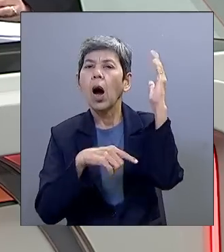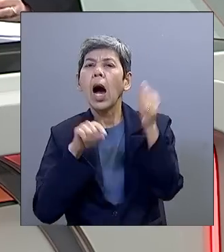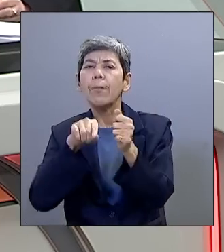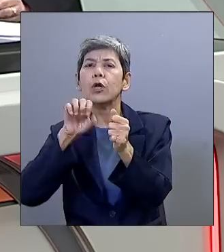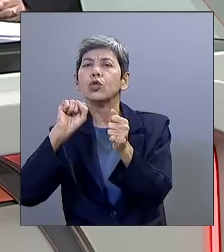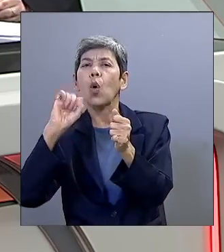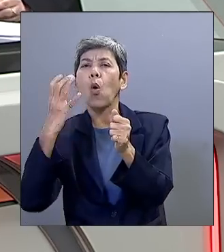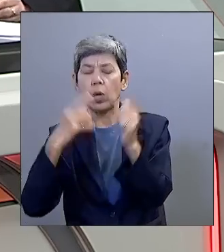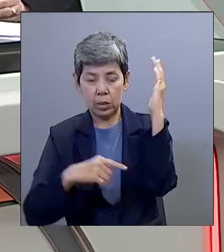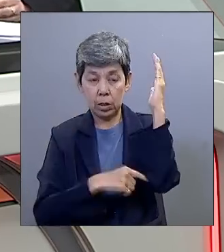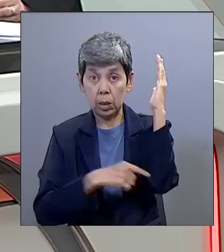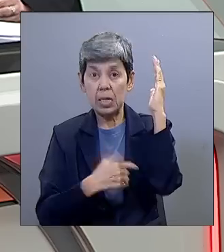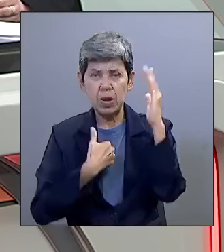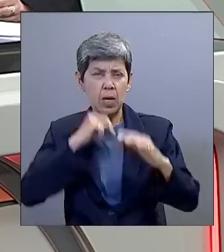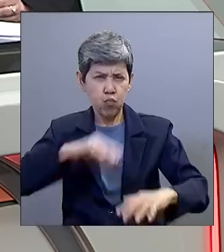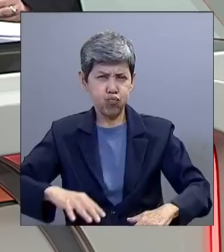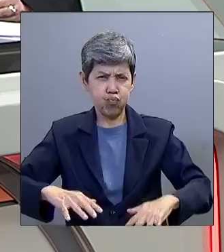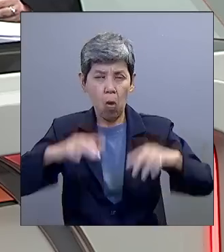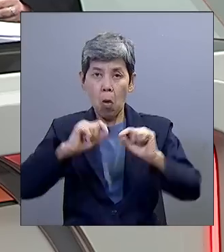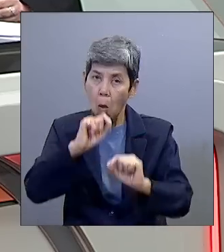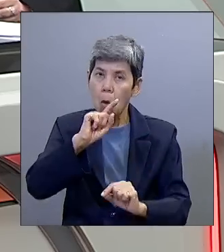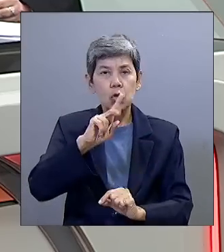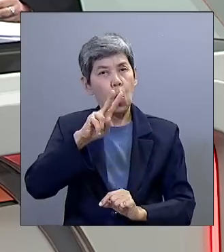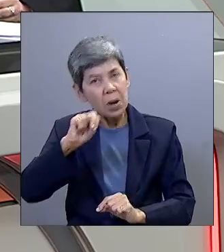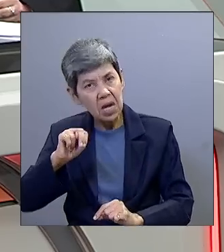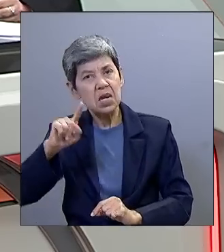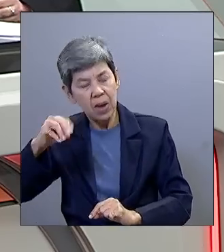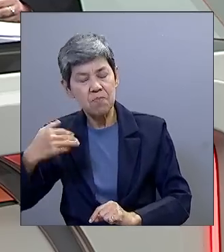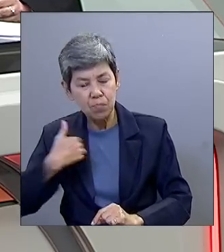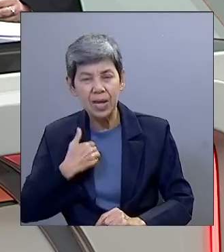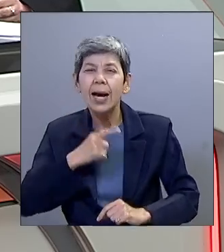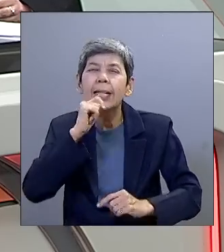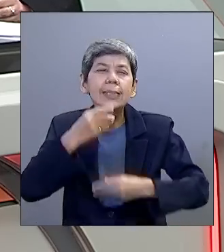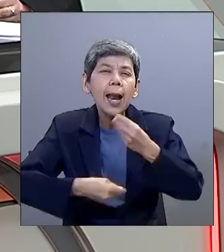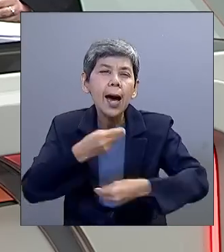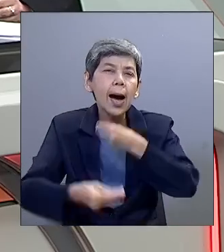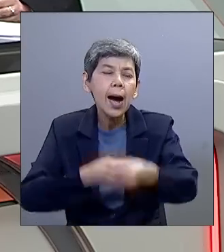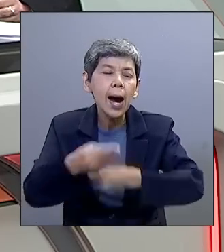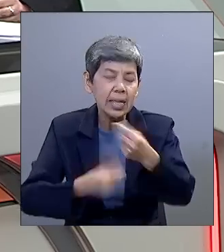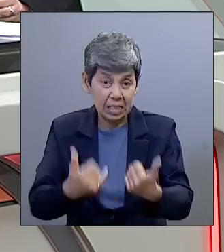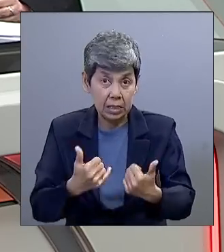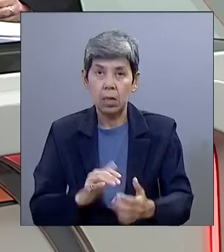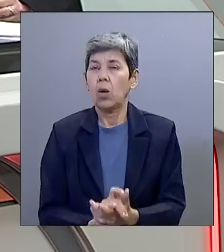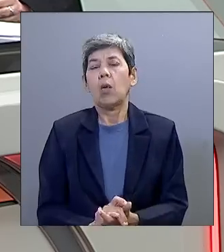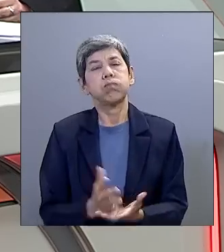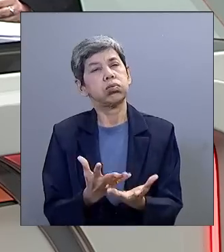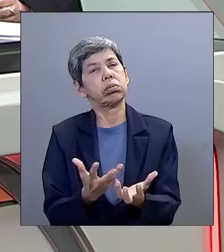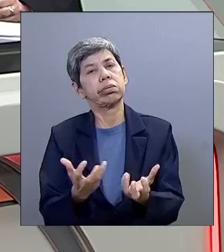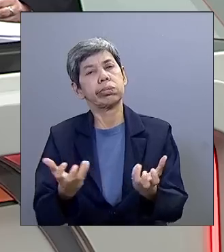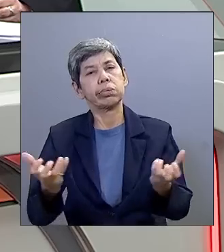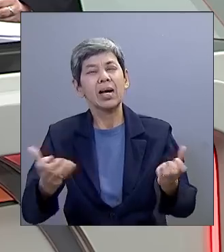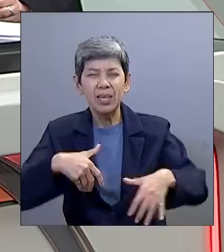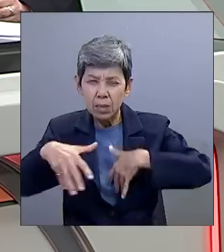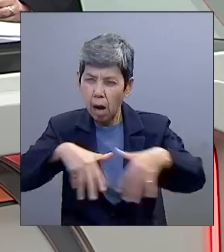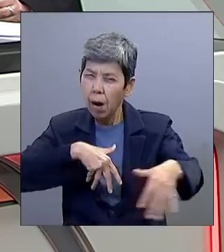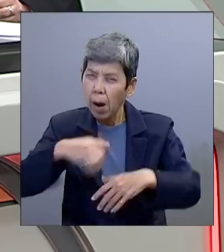วัดนราธิวาสตอนนี้ยังคงมีน้ำท่วมสูง 1-2 เมตรนะคะโดยเฉพาะที่ตลาดมูโนค่ะตอนนี้ได้รับความเสียหายอย่างหนักชาวบ้านบ